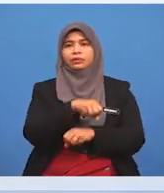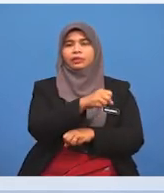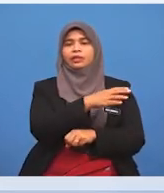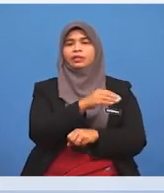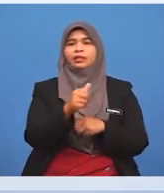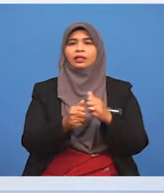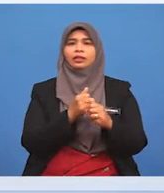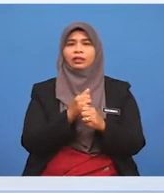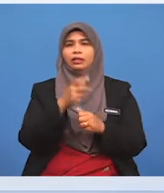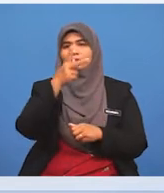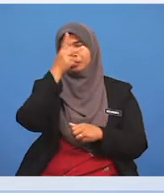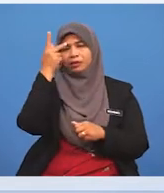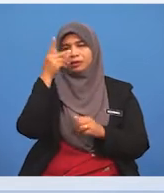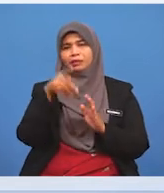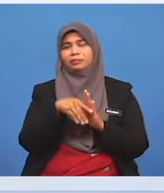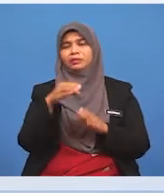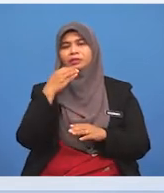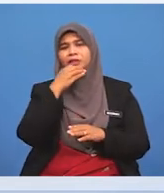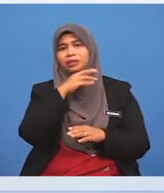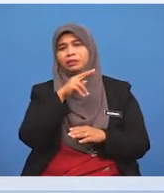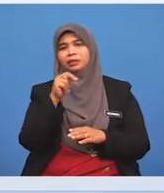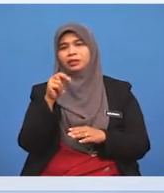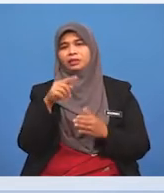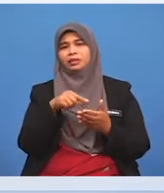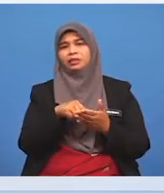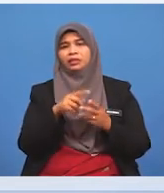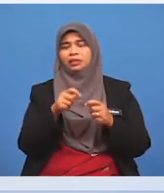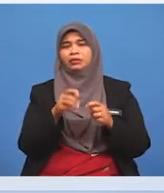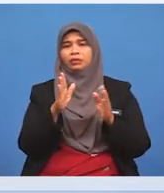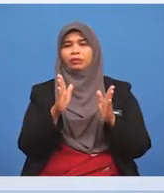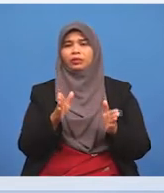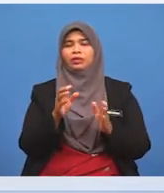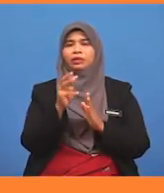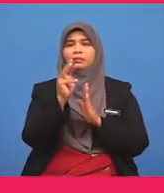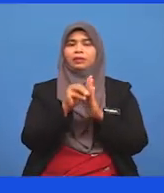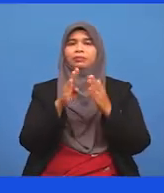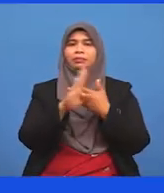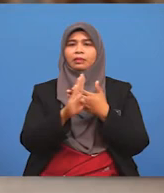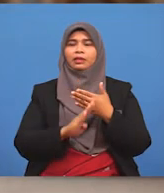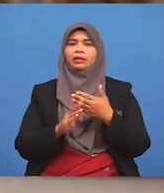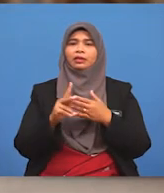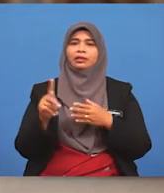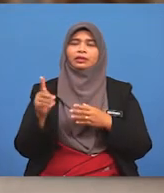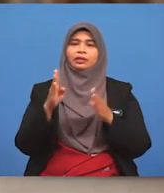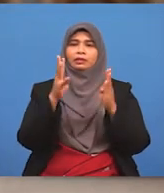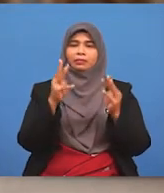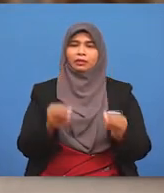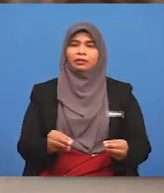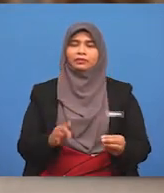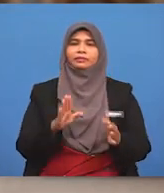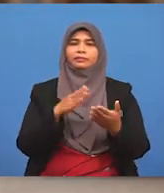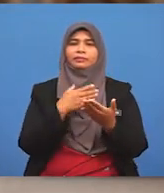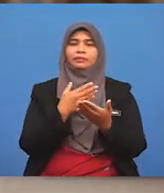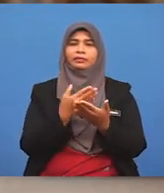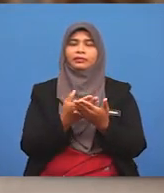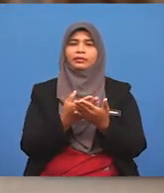sekitar kerana pencemaran ini tentu boleh memudaratkan manusia. Baiklah,